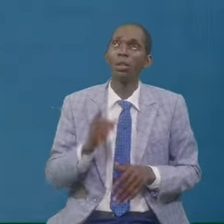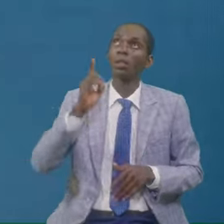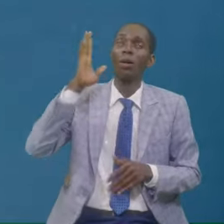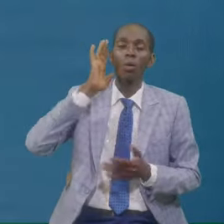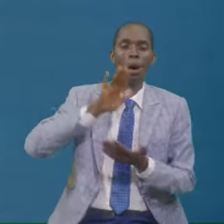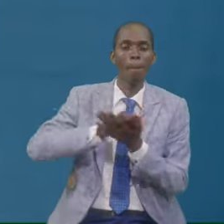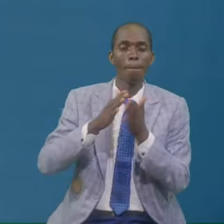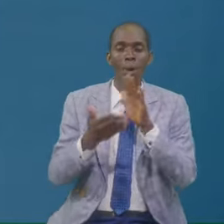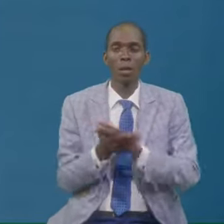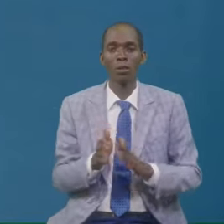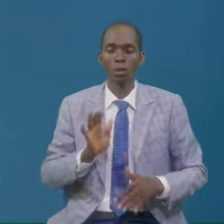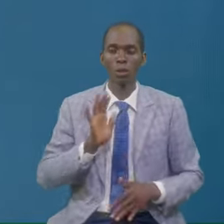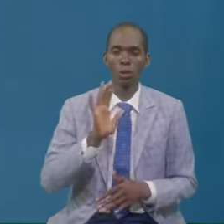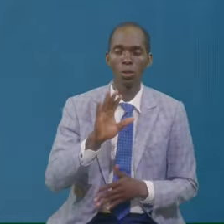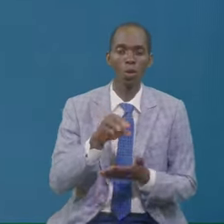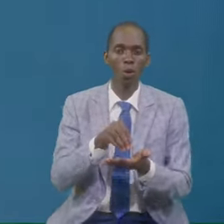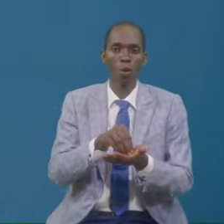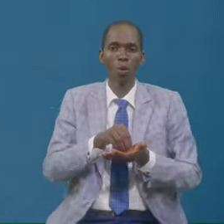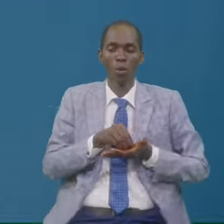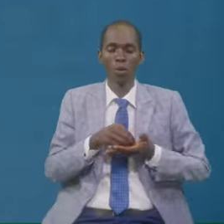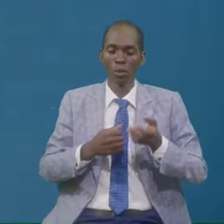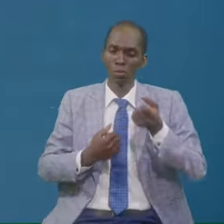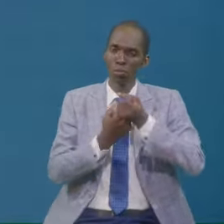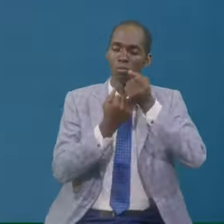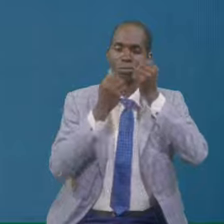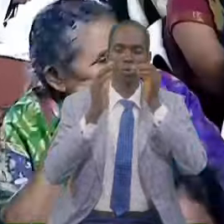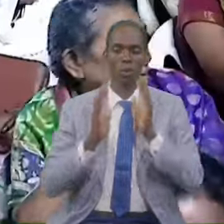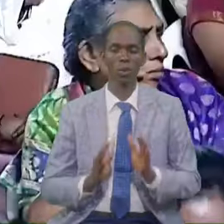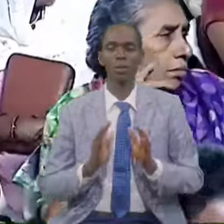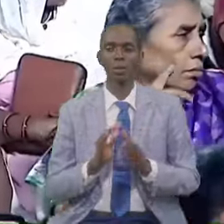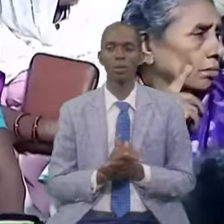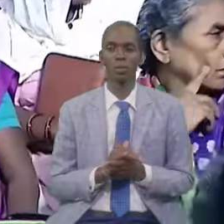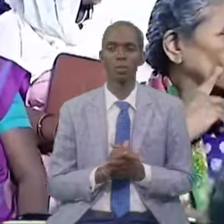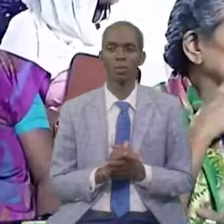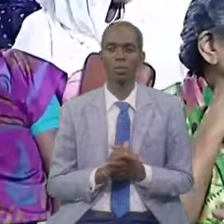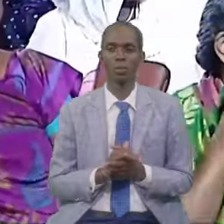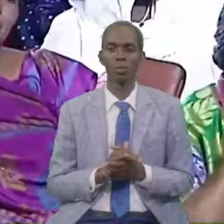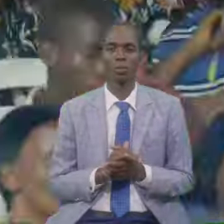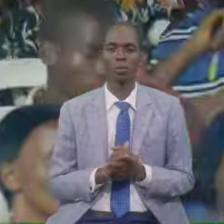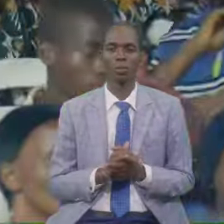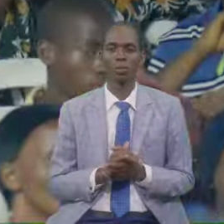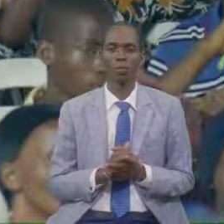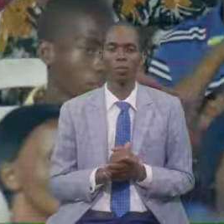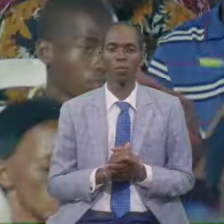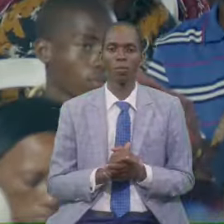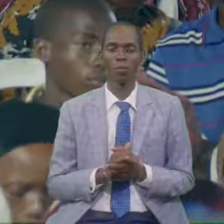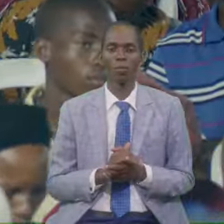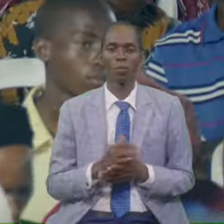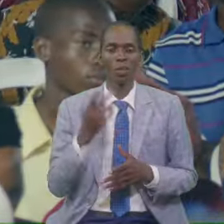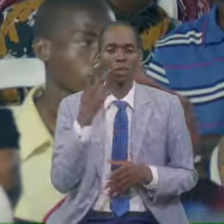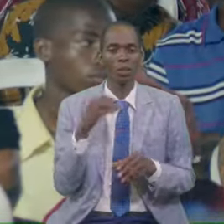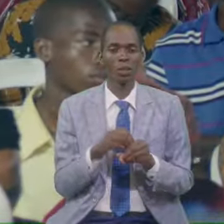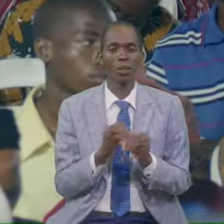your own advocate. మీకు సొంత న్యాయవాదిగా ఉంటాడు. Look at Hebrews chapter